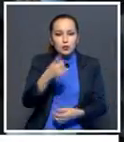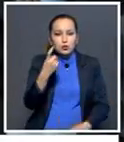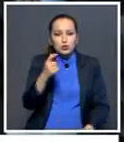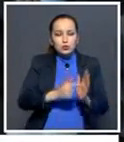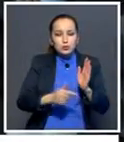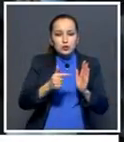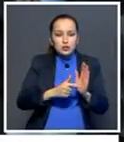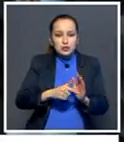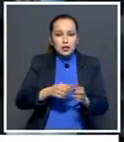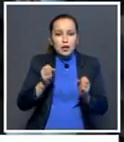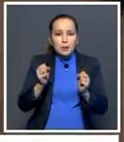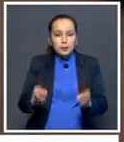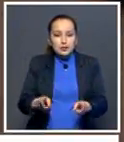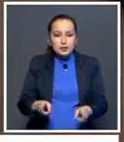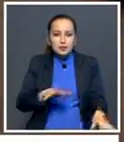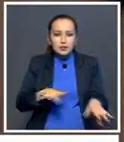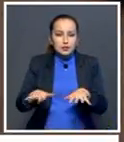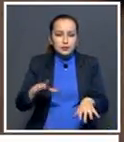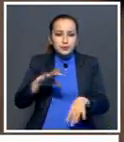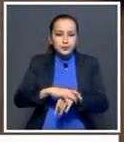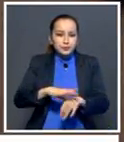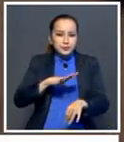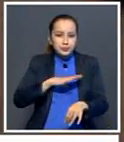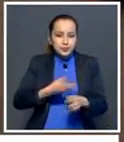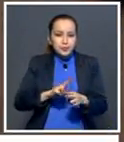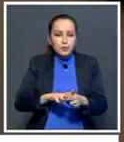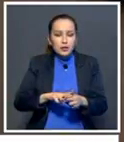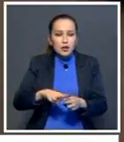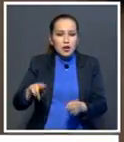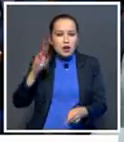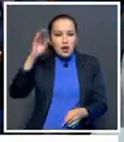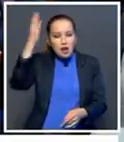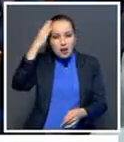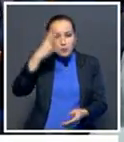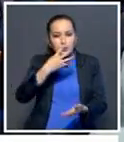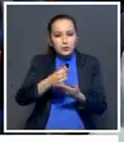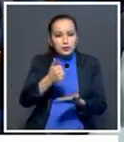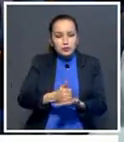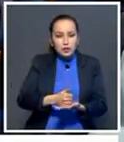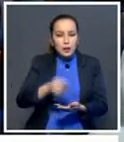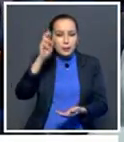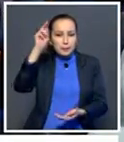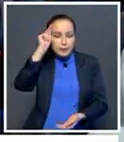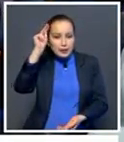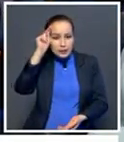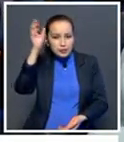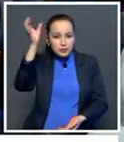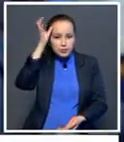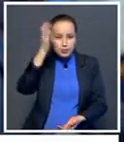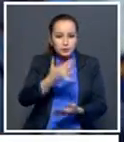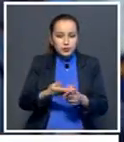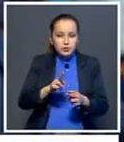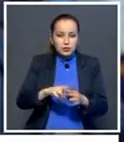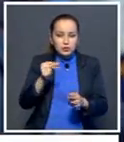қылмыстық іс қозғалған. Әсіресе әкімдіктер мен мемлекеттік қызметкерлер, сондай-ақ білім саласы мен мемлекеттік сатып алу ісінде жұмысқы жолмен